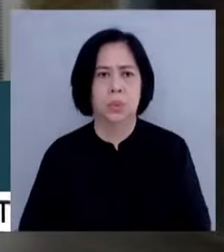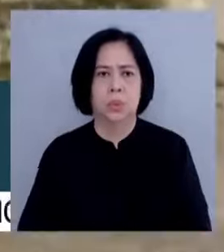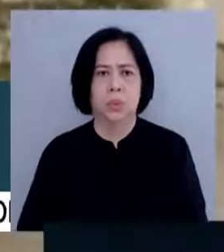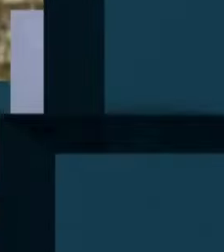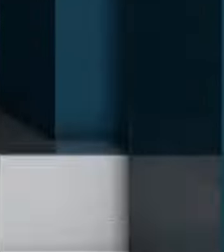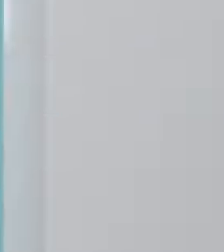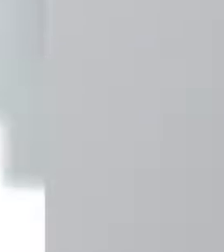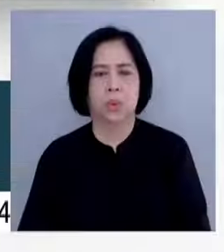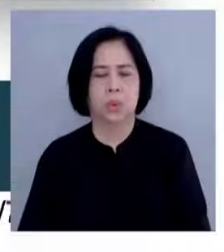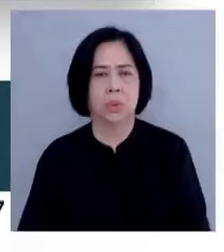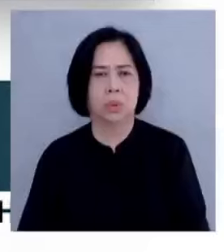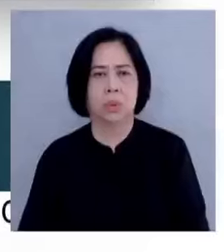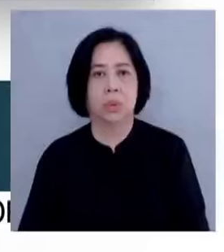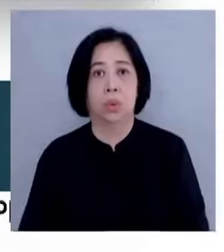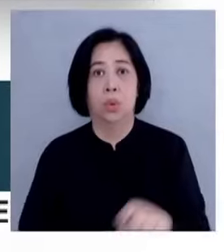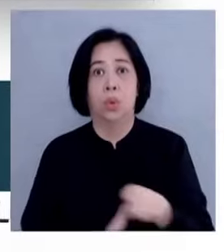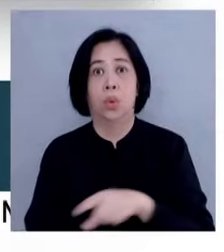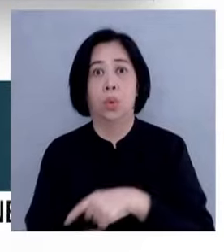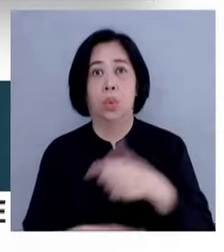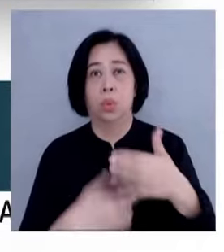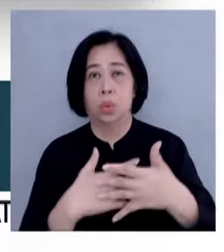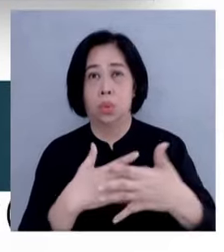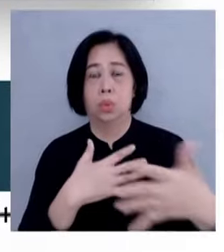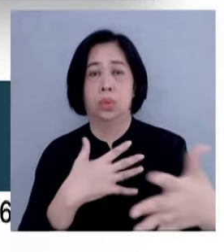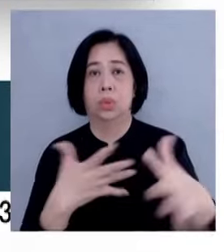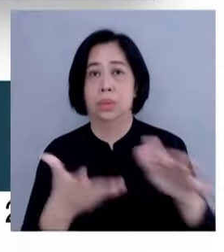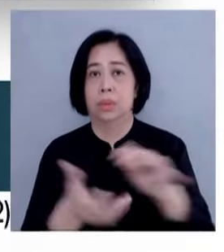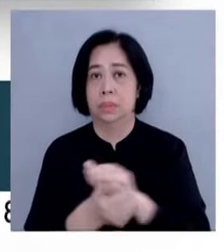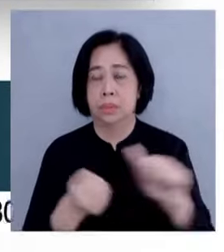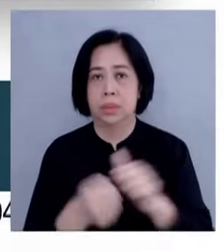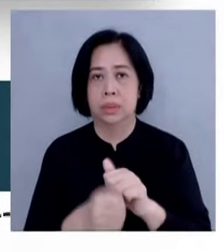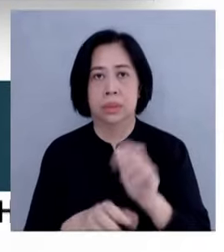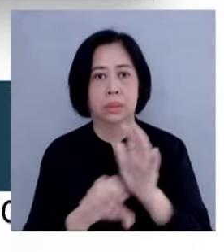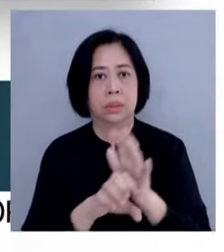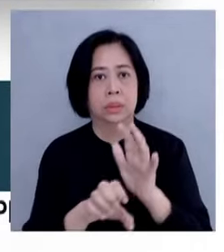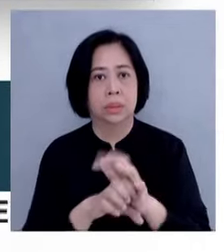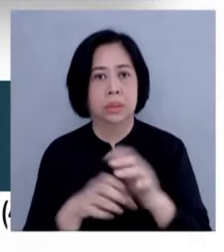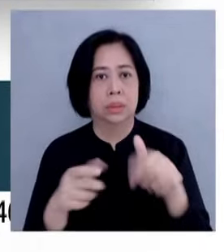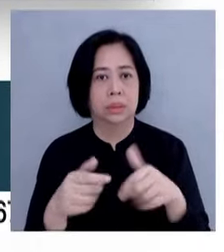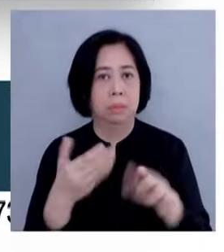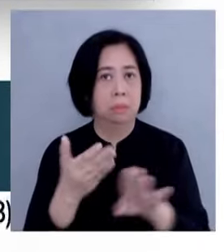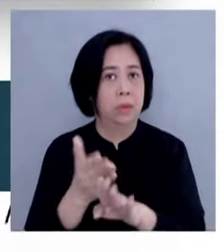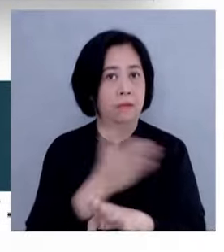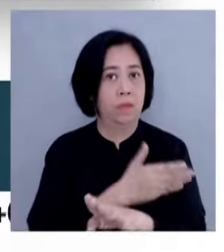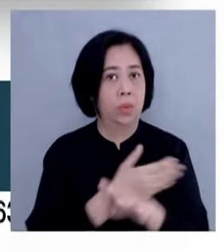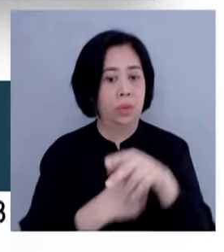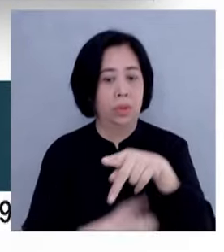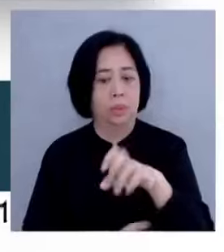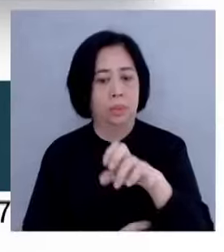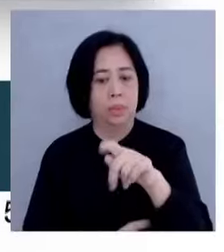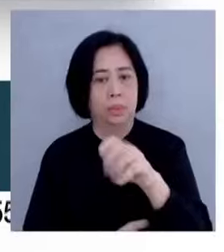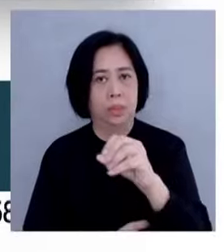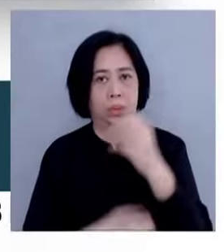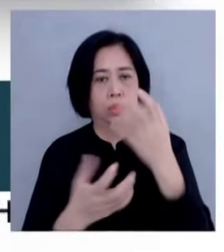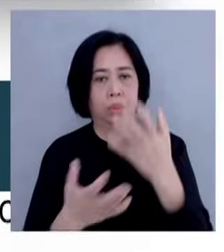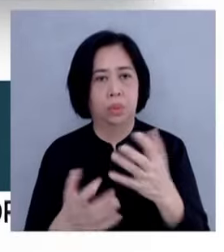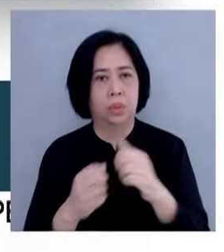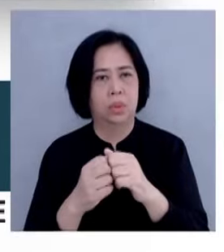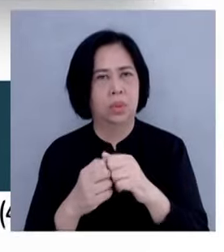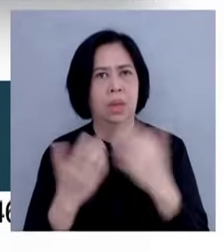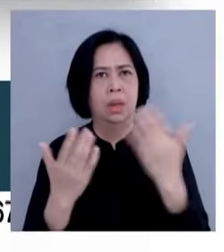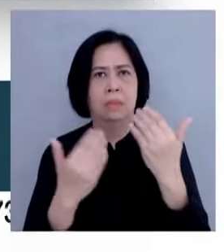Yung long-term damages, halimbawa po, bago pa itong Pepito, ang ulat sa amin is minimum of